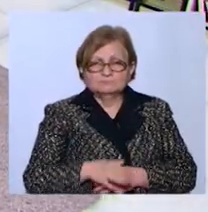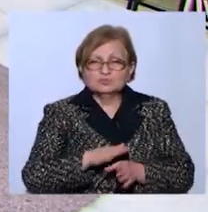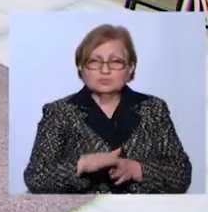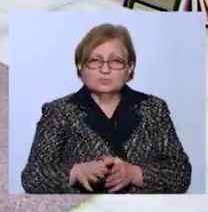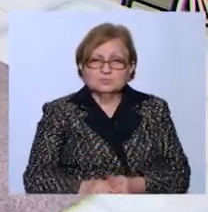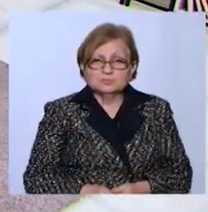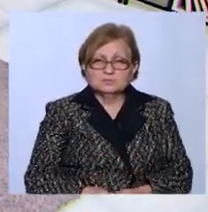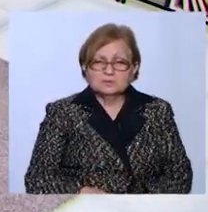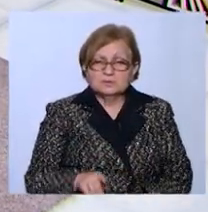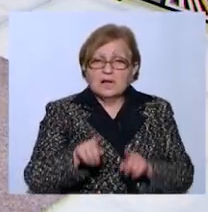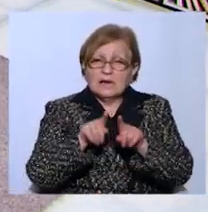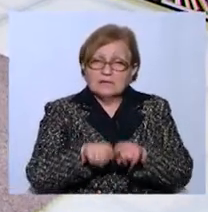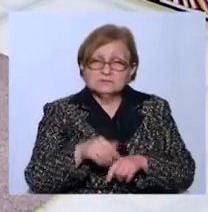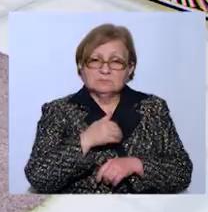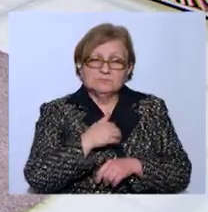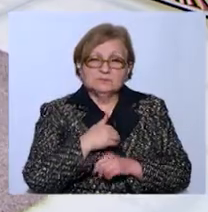ასე მინდა მე